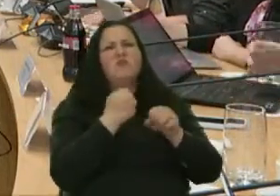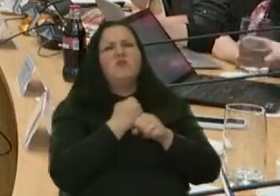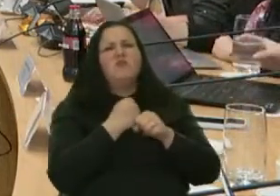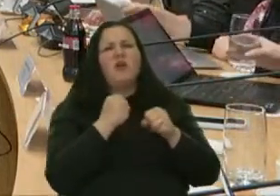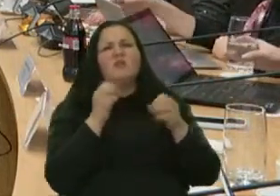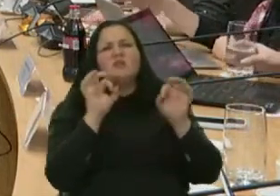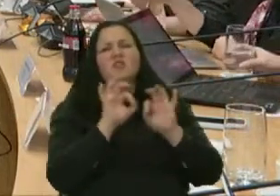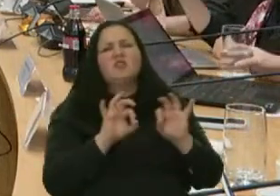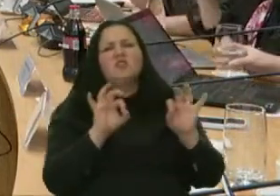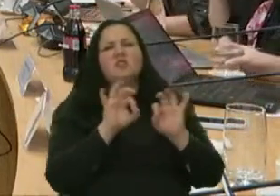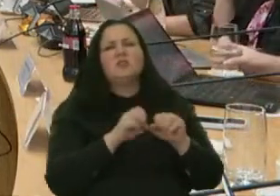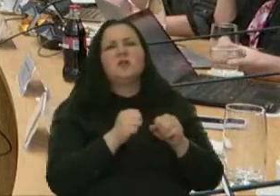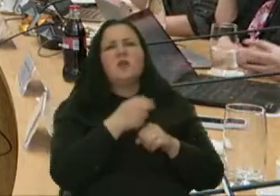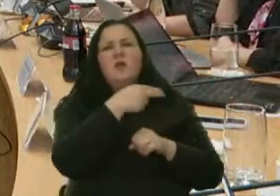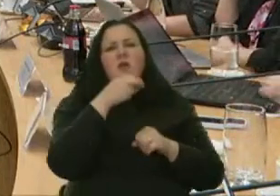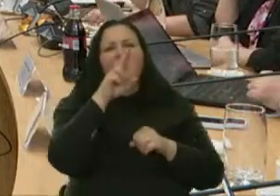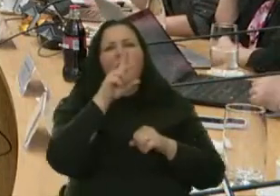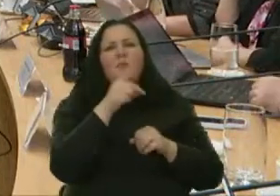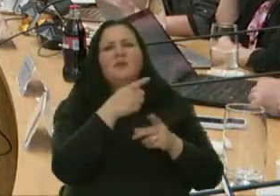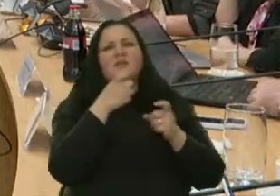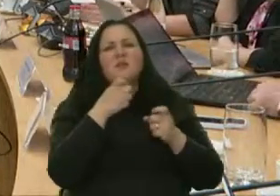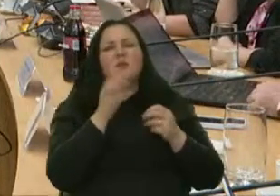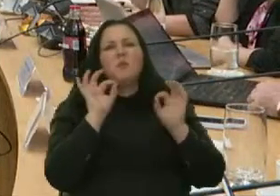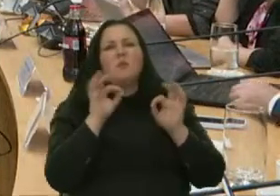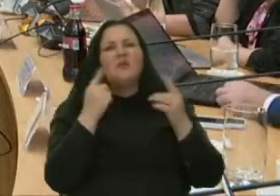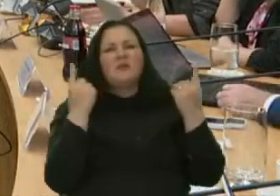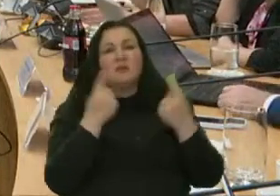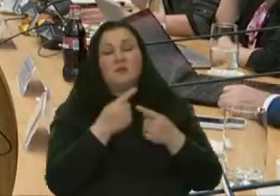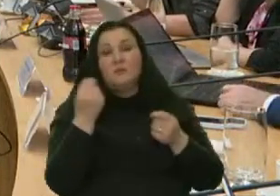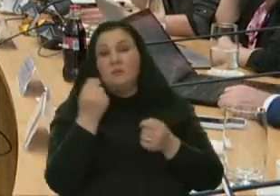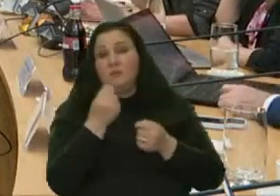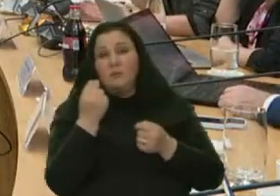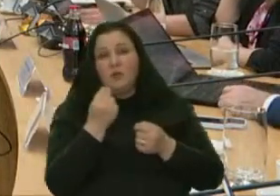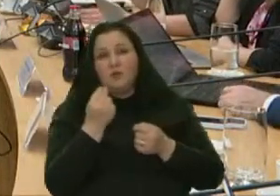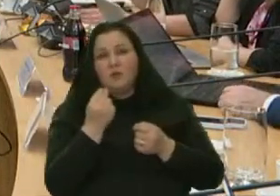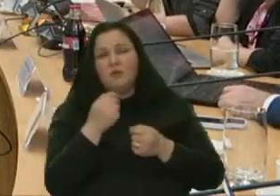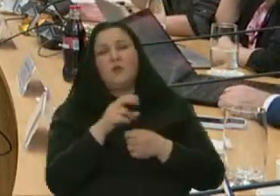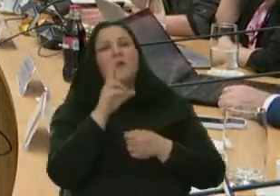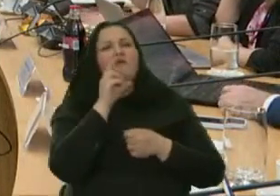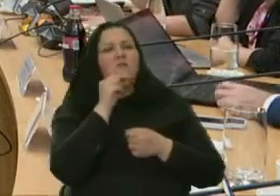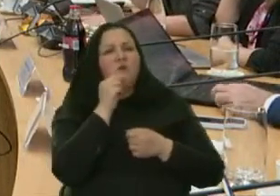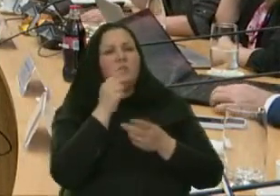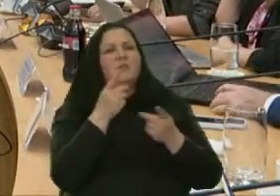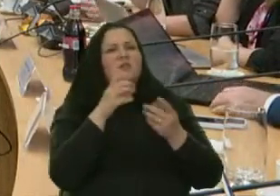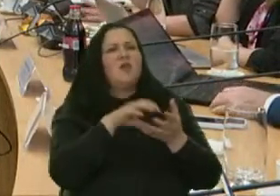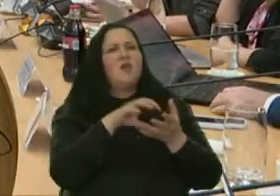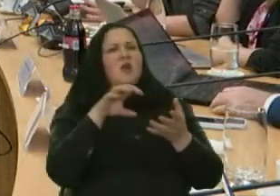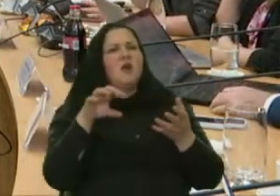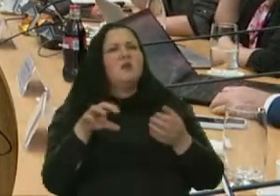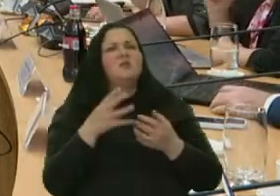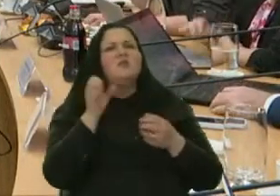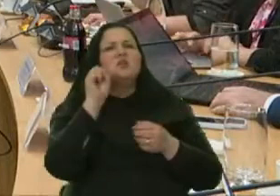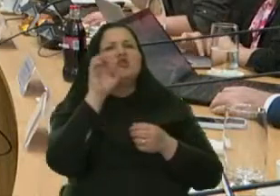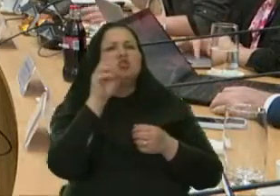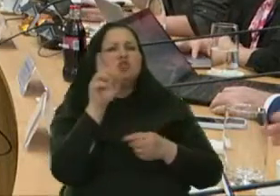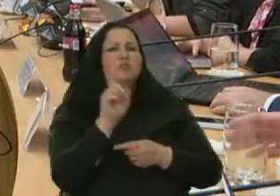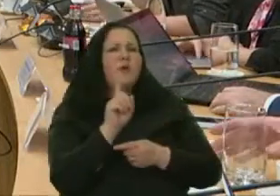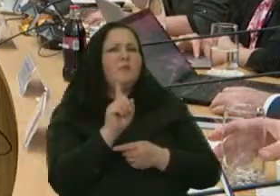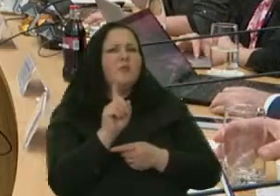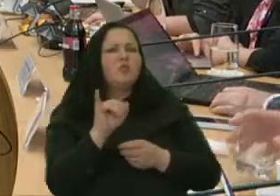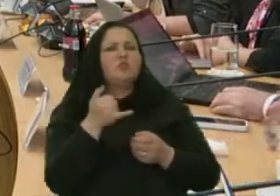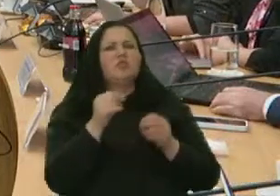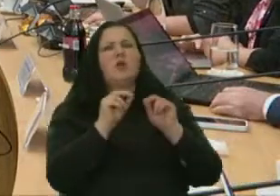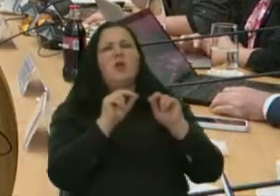hubul educațional din Bună ziua pentru că pe de o parte vorbim de cartiere de 15 minute și de faptul